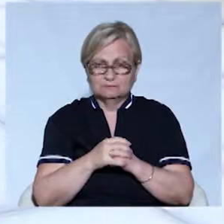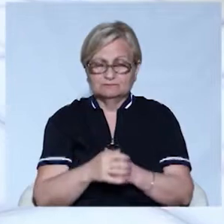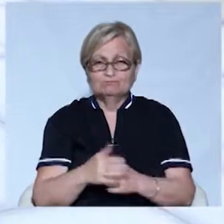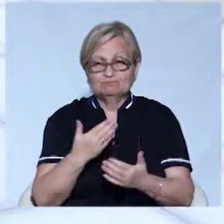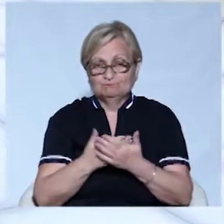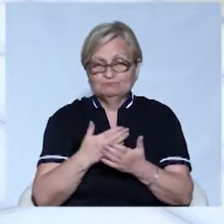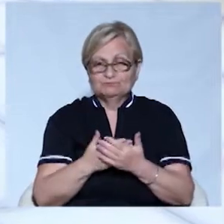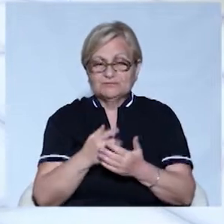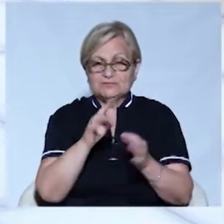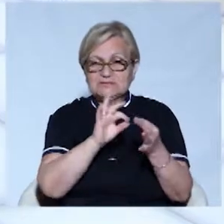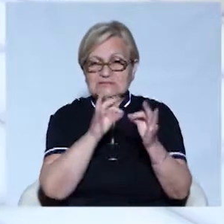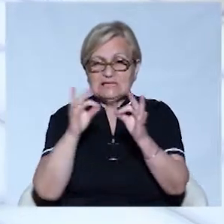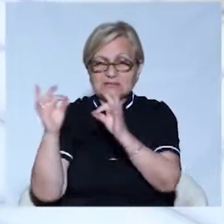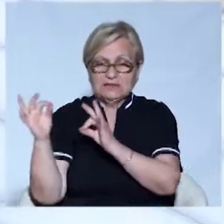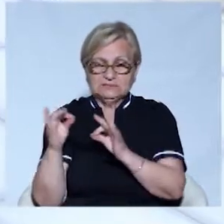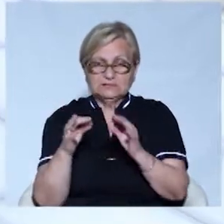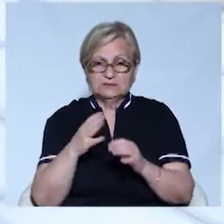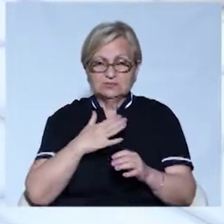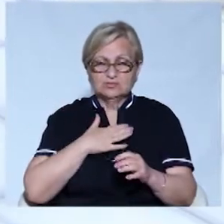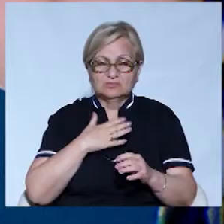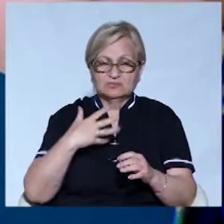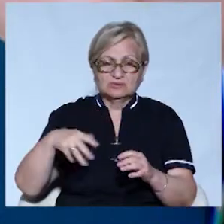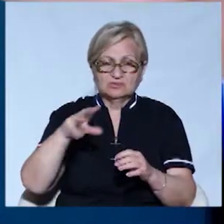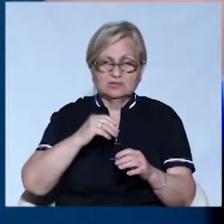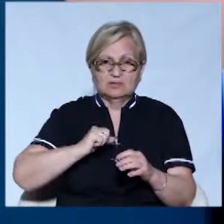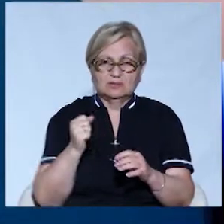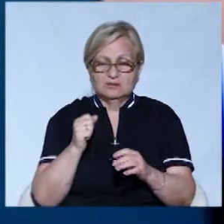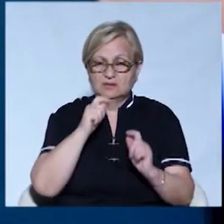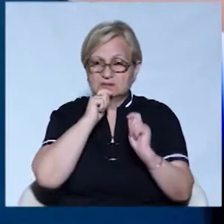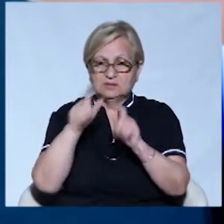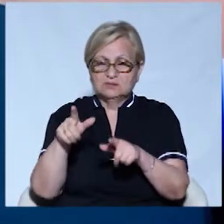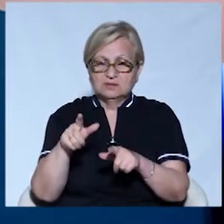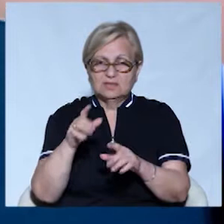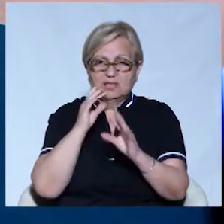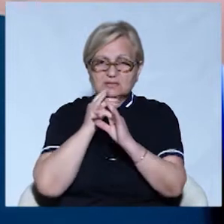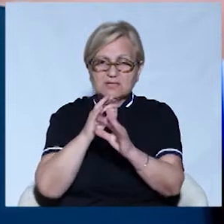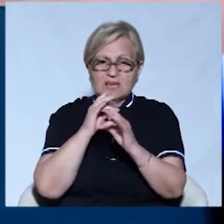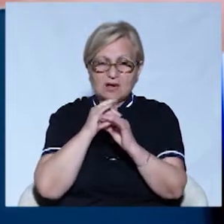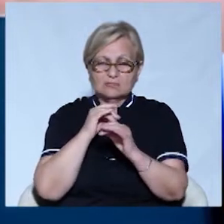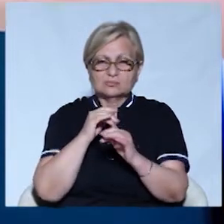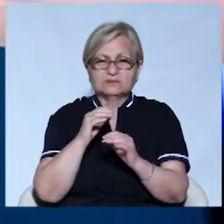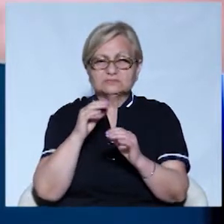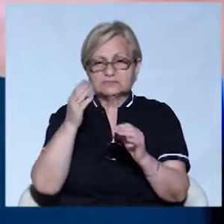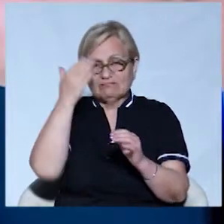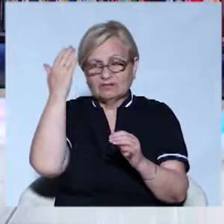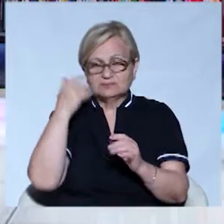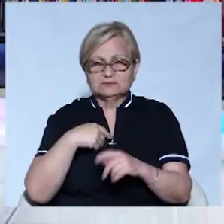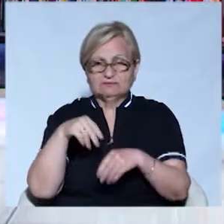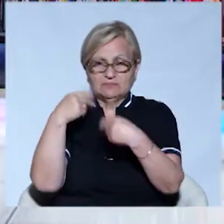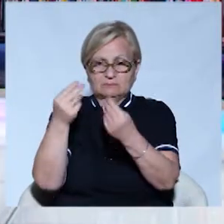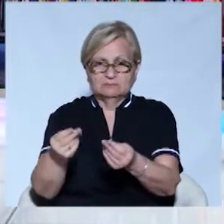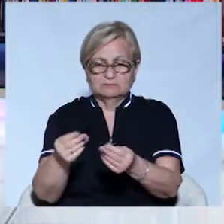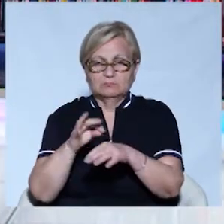აი, მაგალითად ასეთი წინადადება. ჩვენ მეგობარს საჩუქრად სალამურას თავგადასავალი მივუტანეთ.